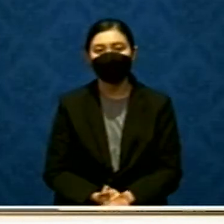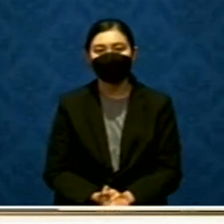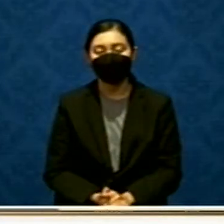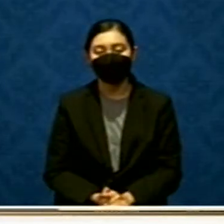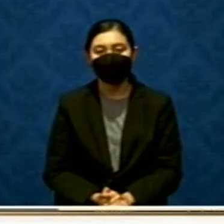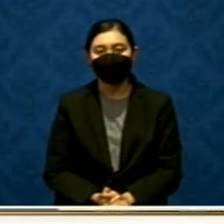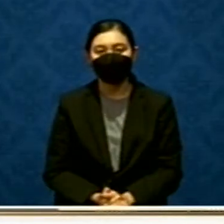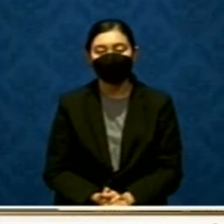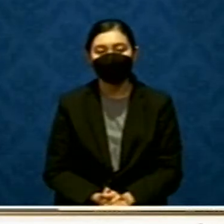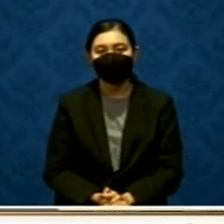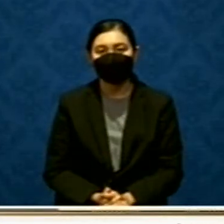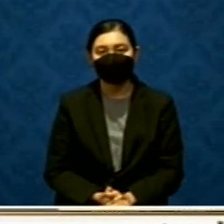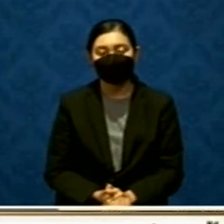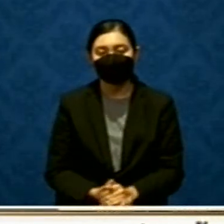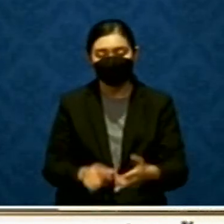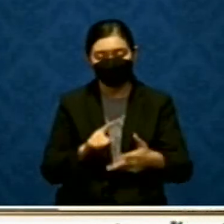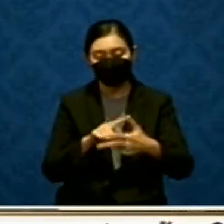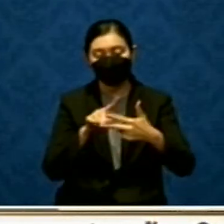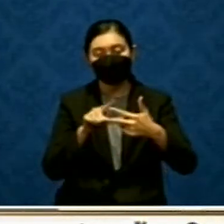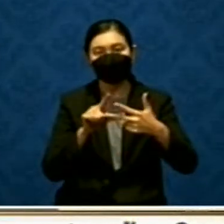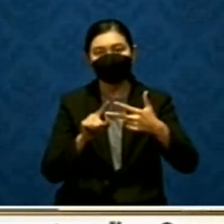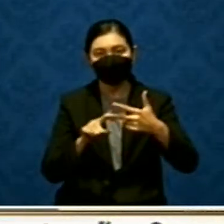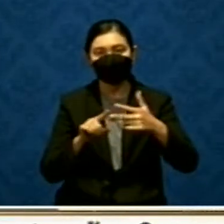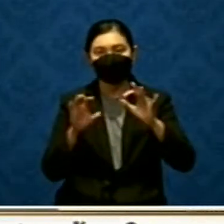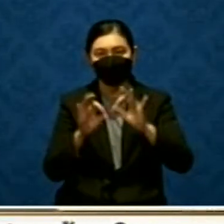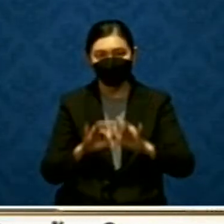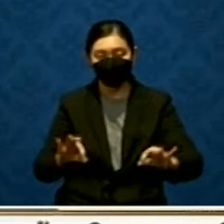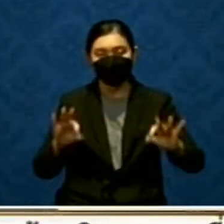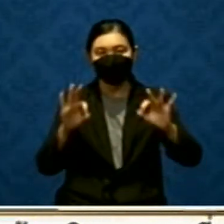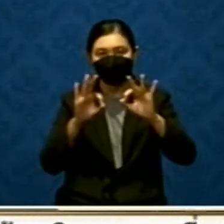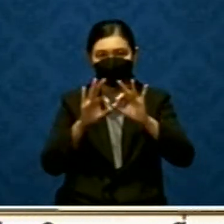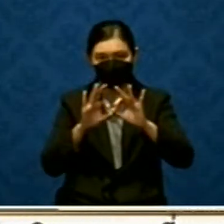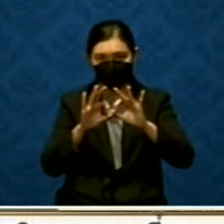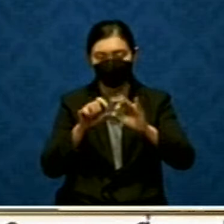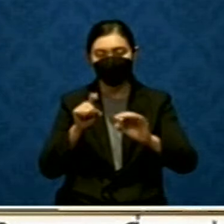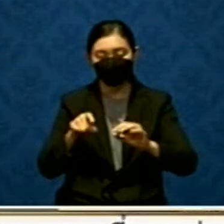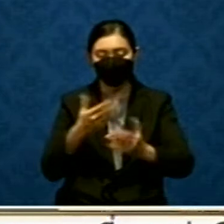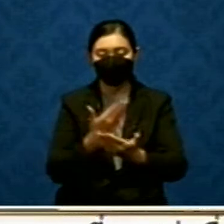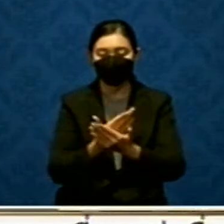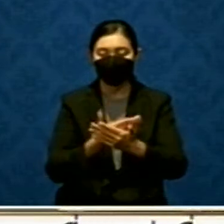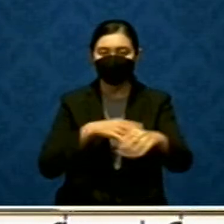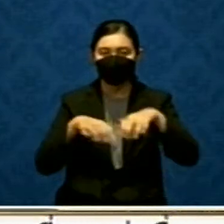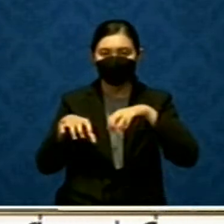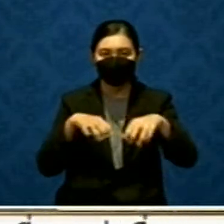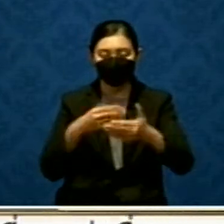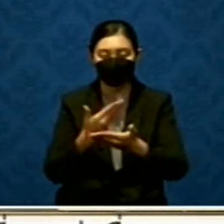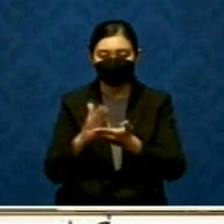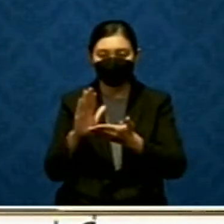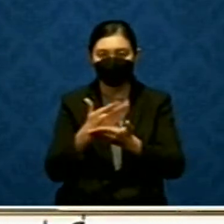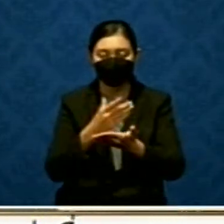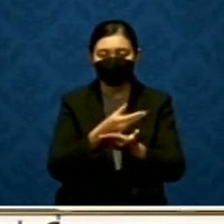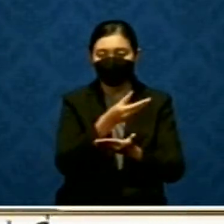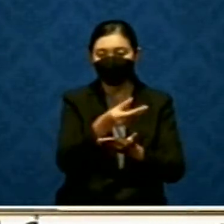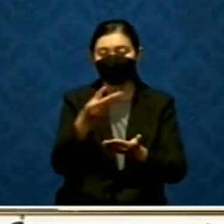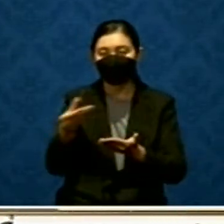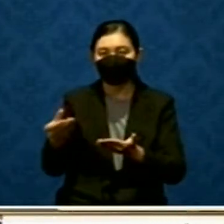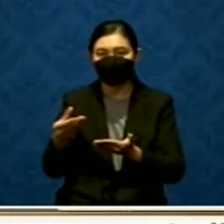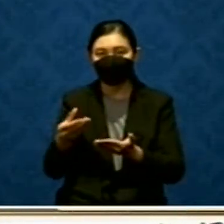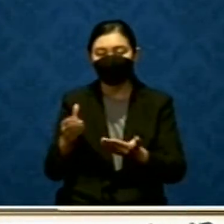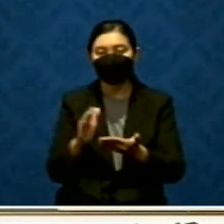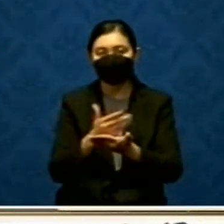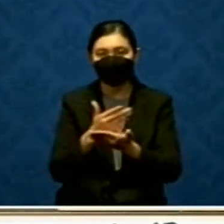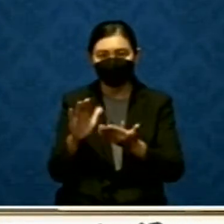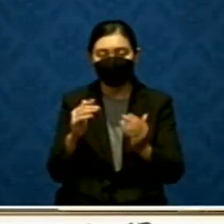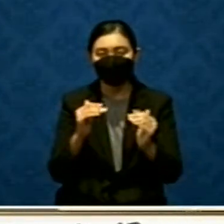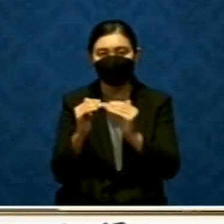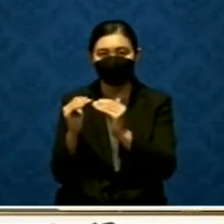ะครับก็มีความจำเป็นที่ทางกรมทางหลวงกรมทางหลวงเนี่ยต้องมาบริหารงบประมาณโดยการที่ขอนะครับงบประมาณเป็นเรื่องของ